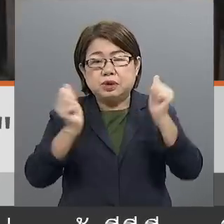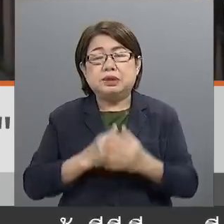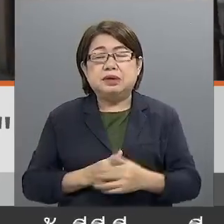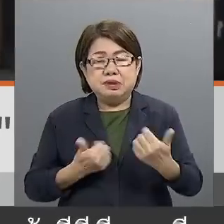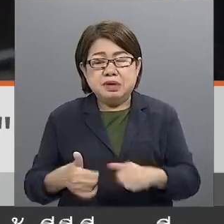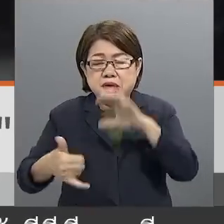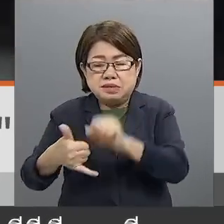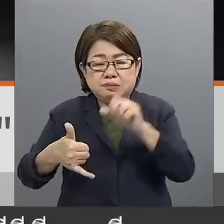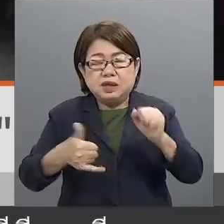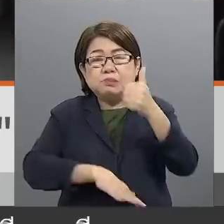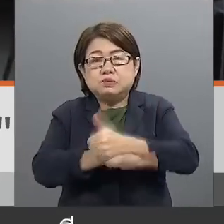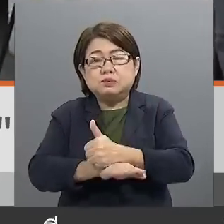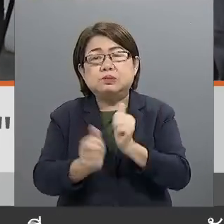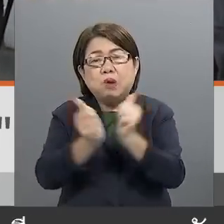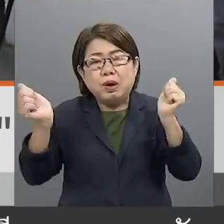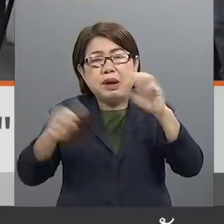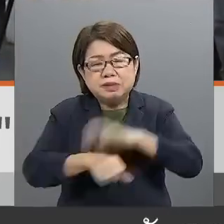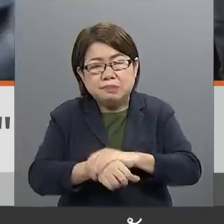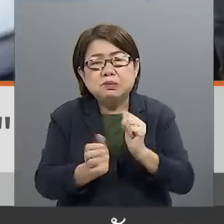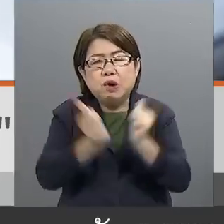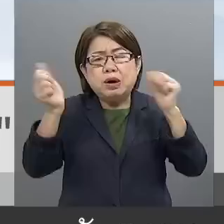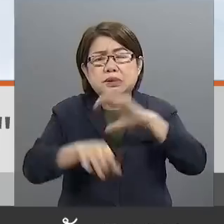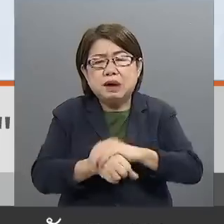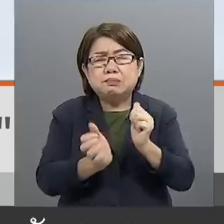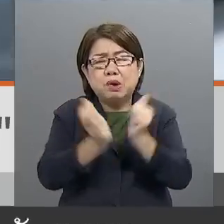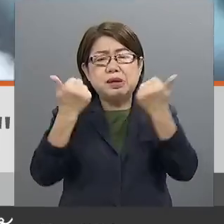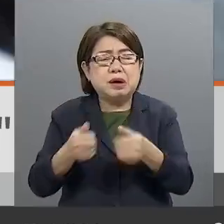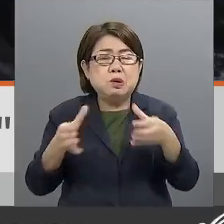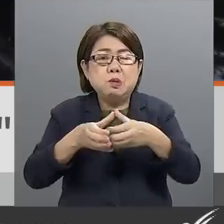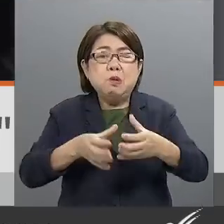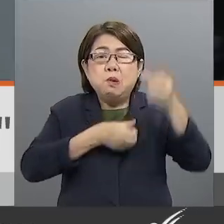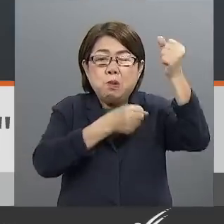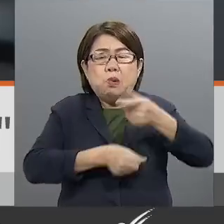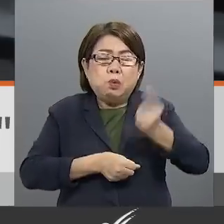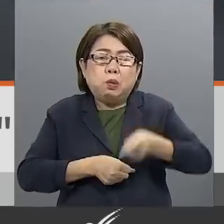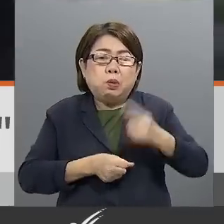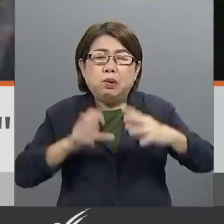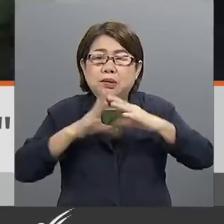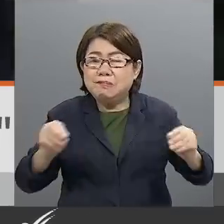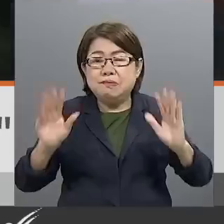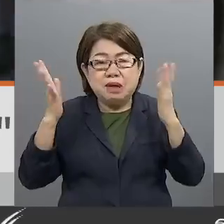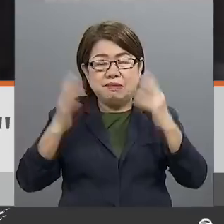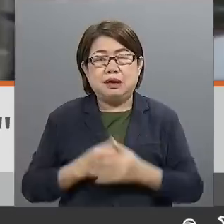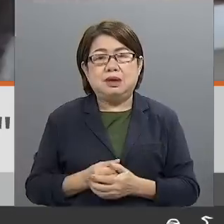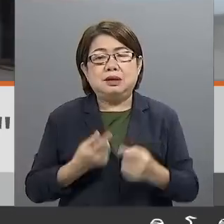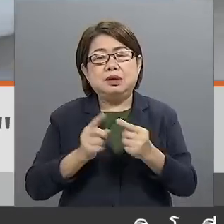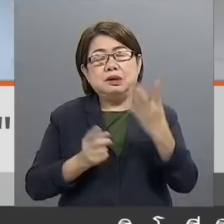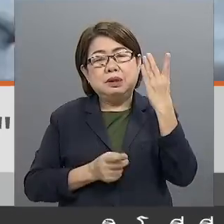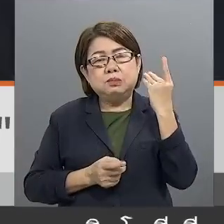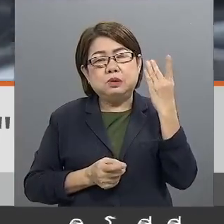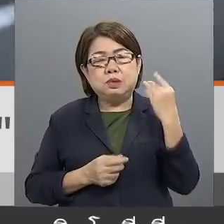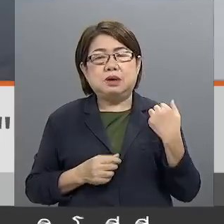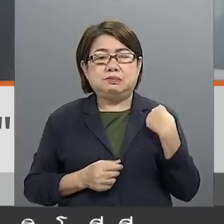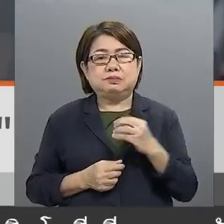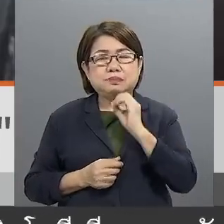แล้วปล่อยและจับกุมต่อไม่ได้ทำให้ผู้ชุมนุมหยุดการชุมนุมได้ส่วนกรณีที่เมื่อวานนี้มีการแจ้งว่าจะมี